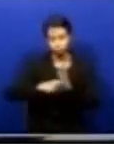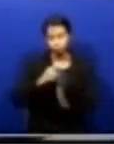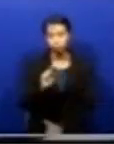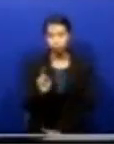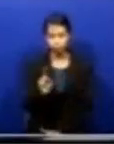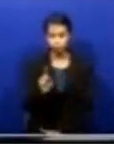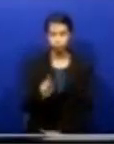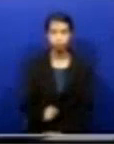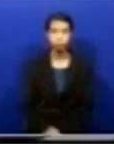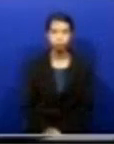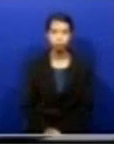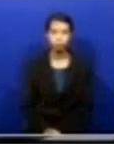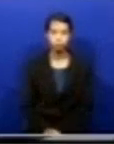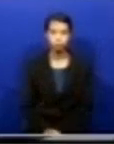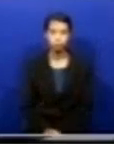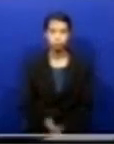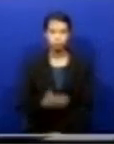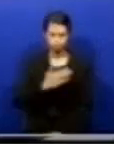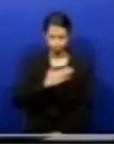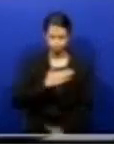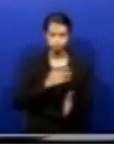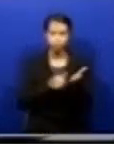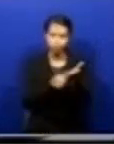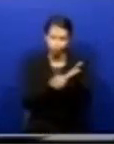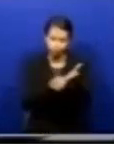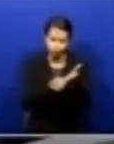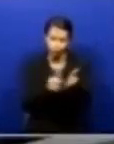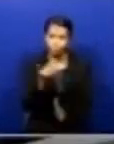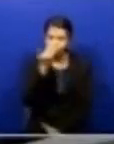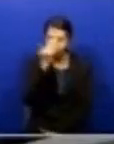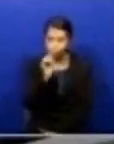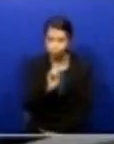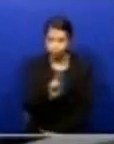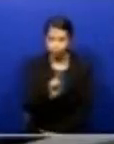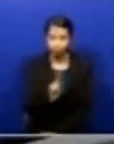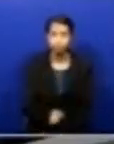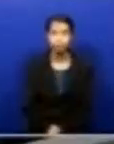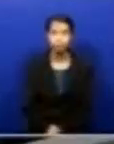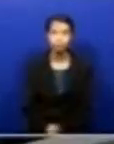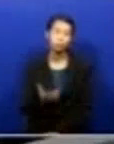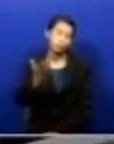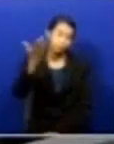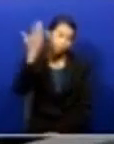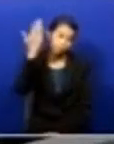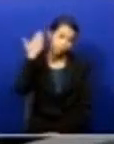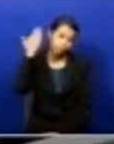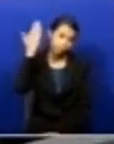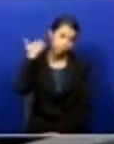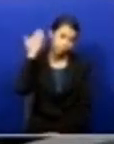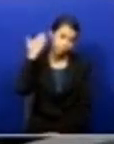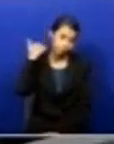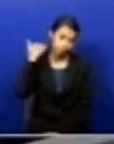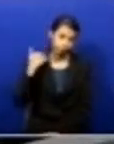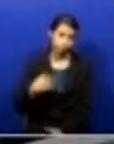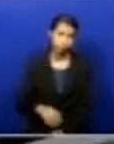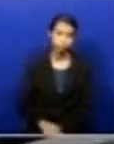ที่ผมแก้ไขเรื่องนี้เนื่องจากเดิมค